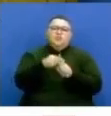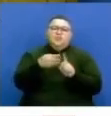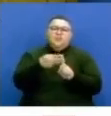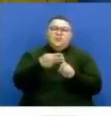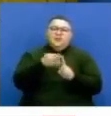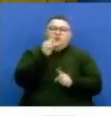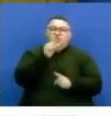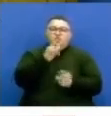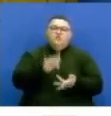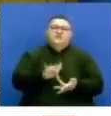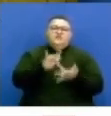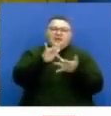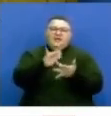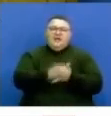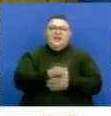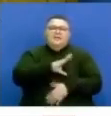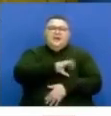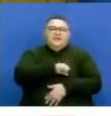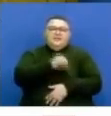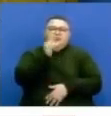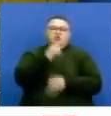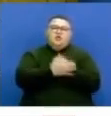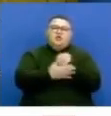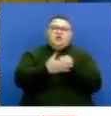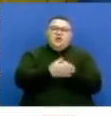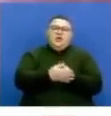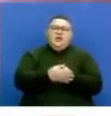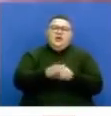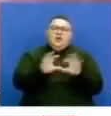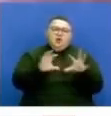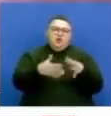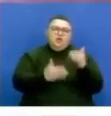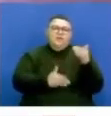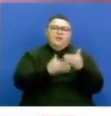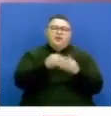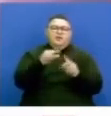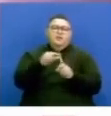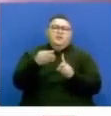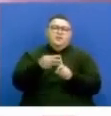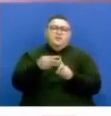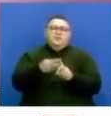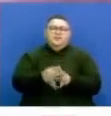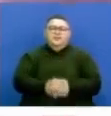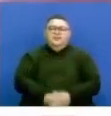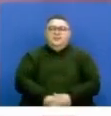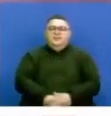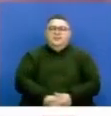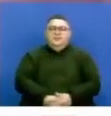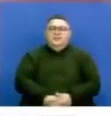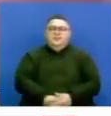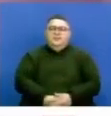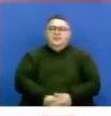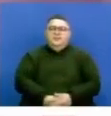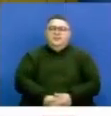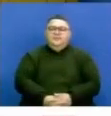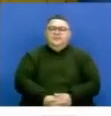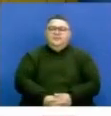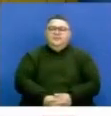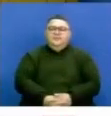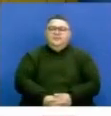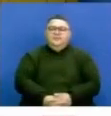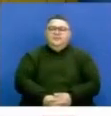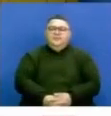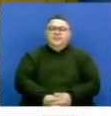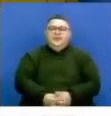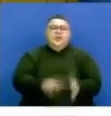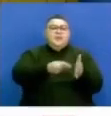disetujui Palestina sebagai negara anggota penuh PBB. Visual dan Fatima. Yadri, berarti hasil voting